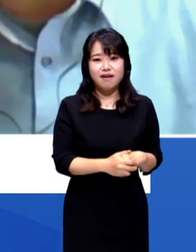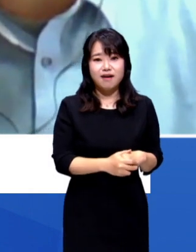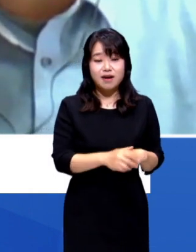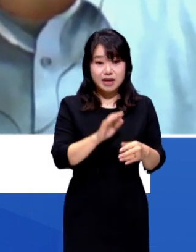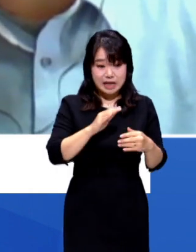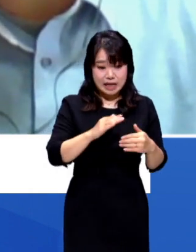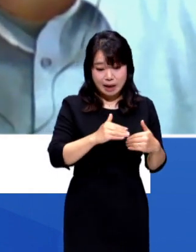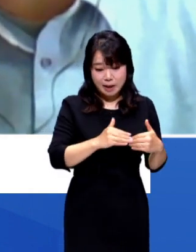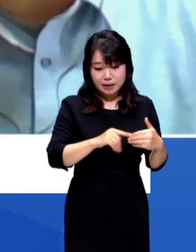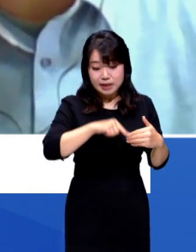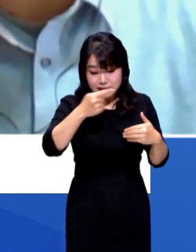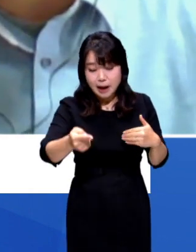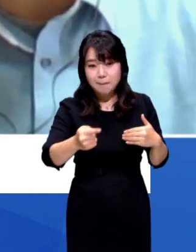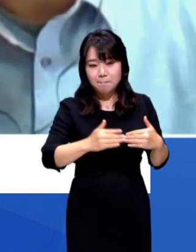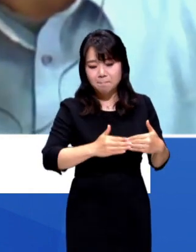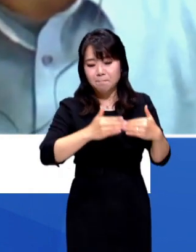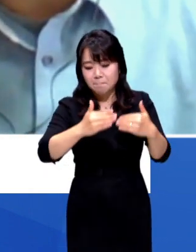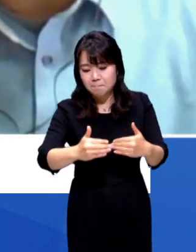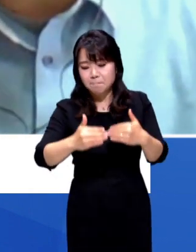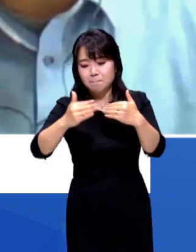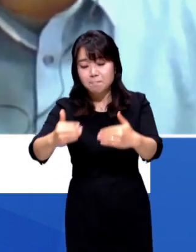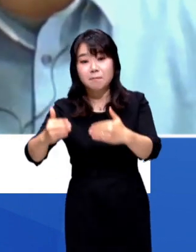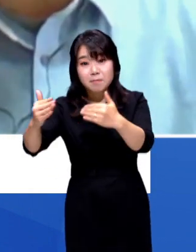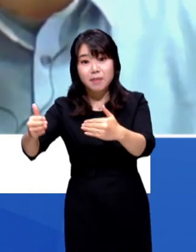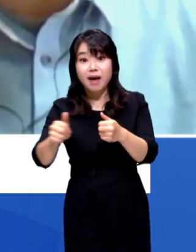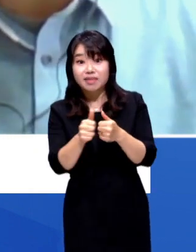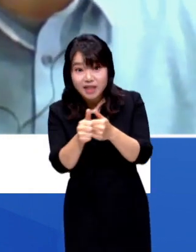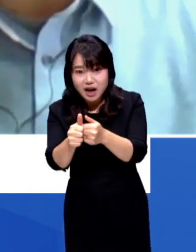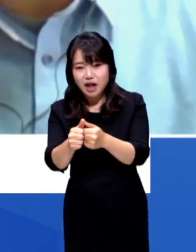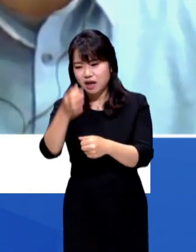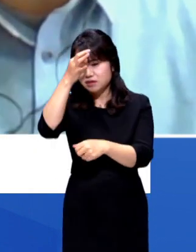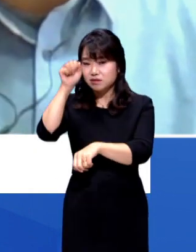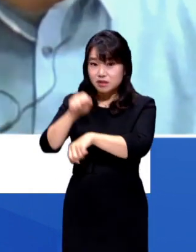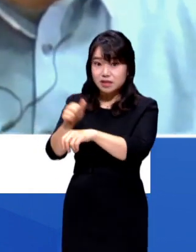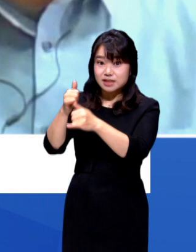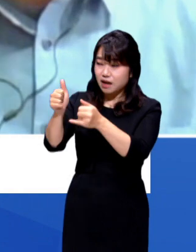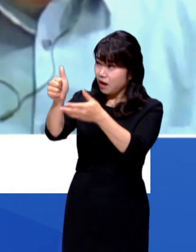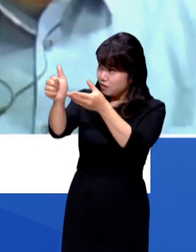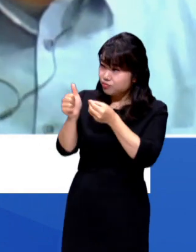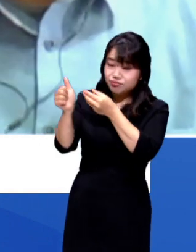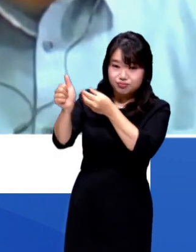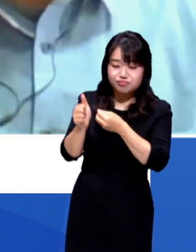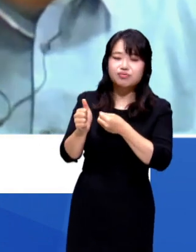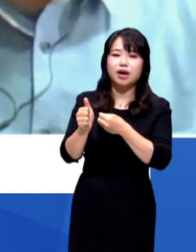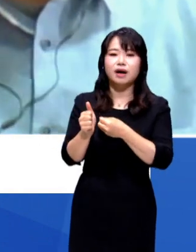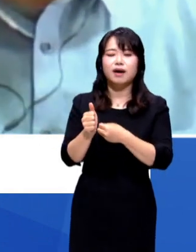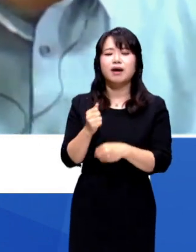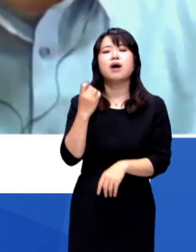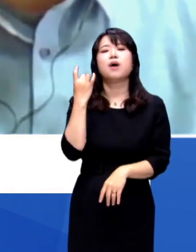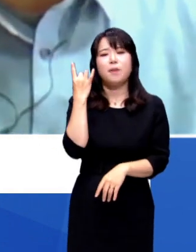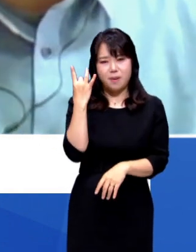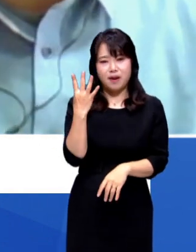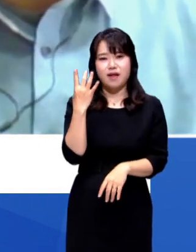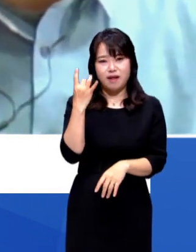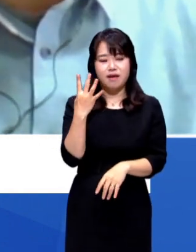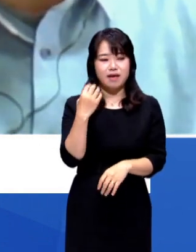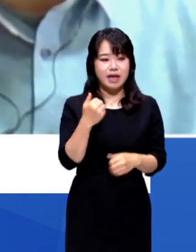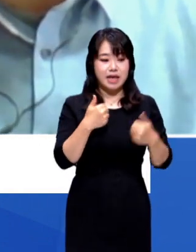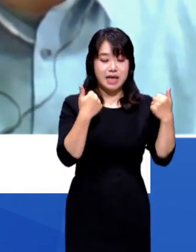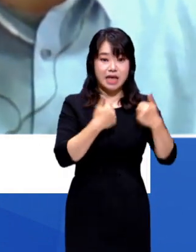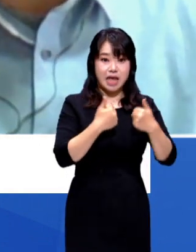단계 단계에서 맞춰서 그 전문가들을 초빙해서 우리 그 연합회에서 원래